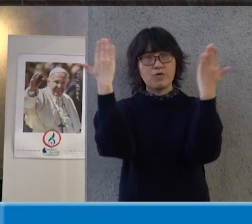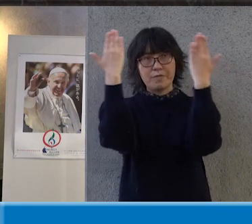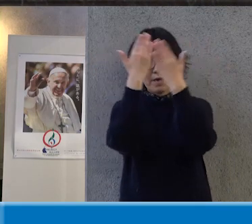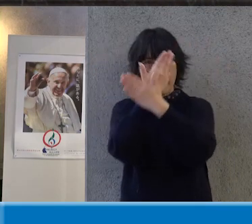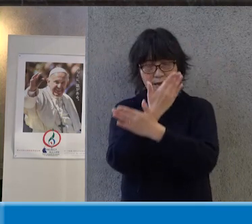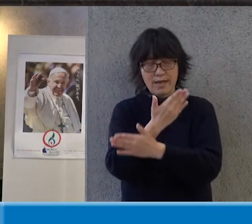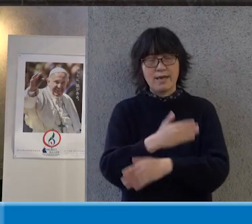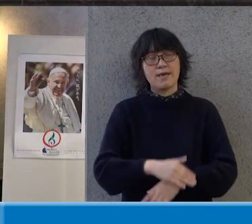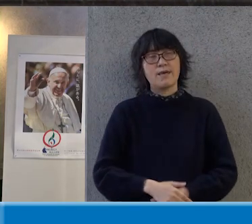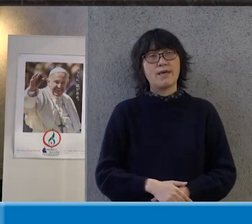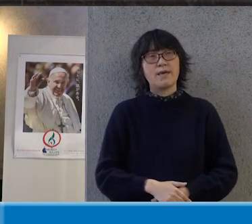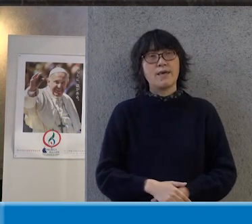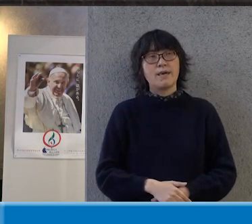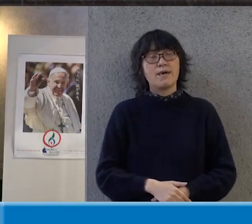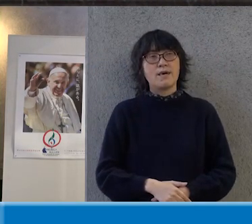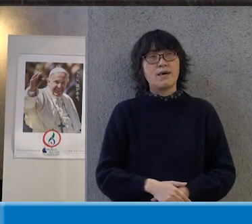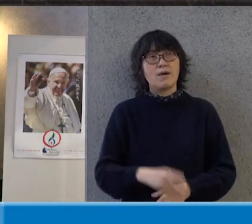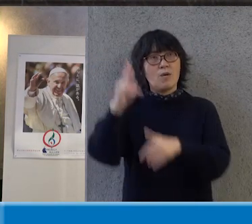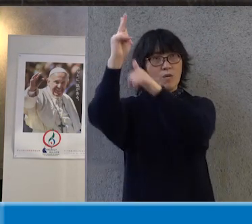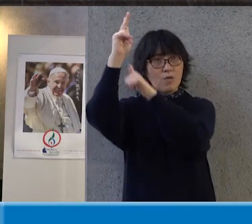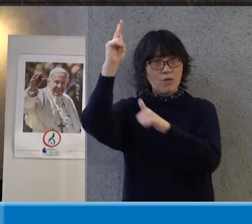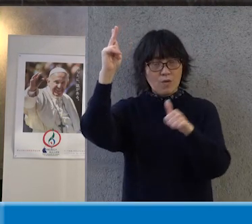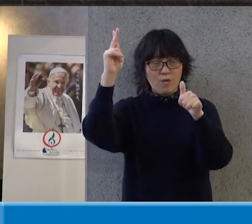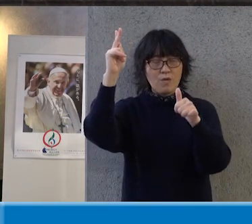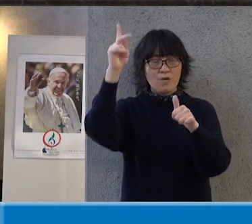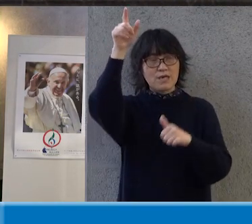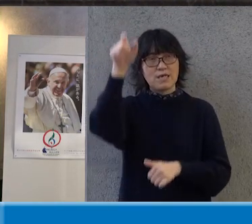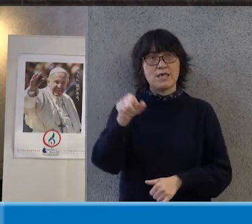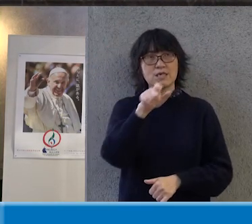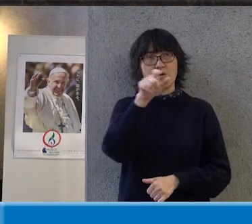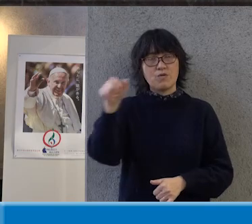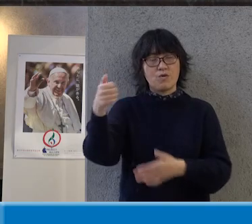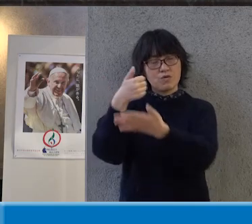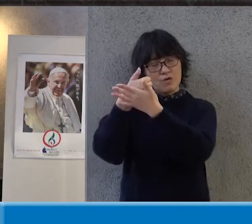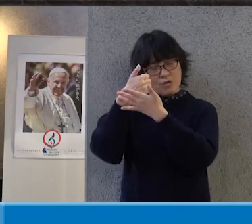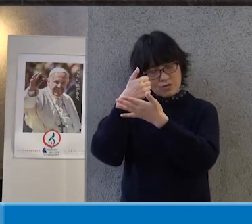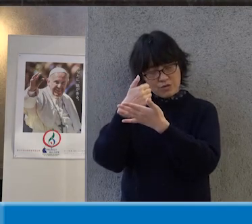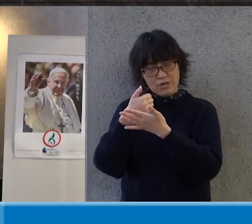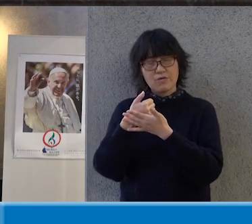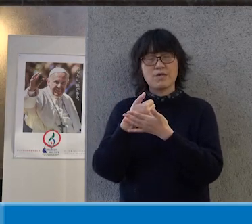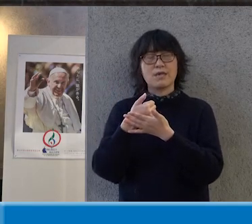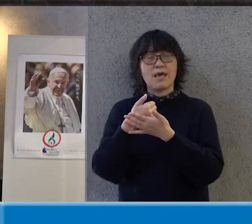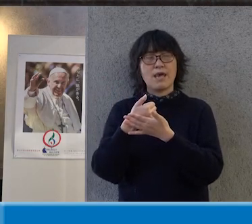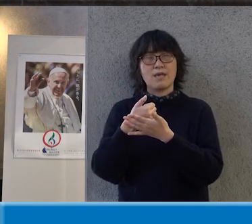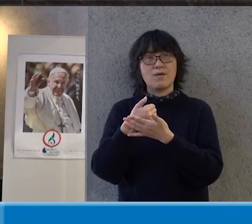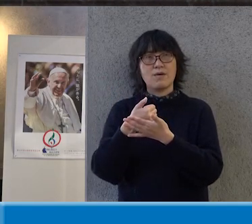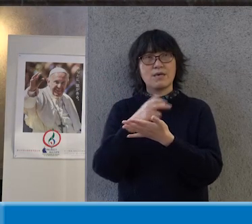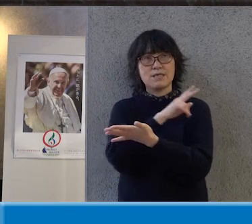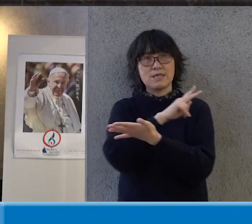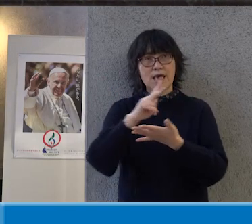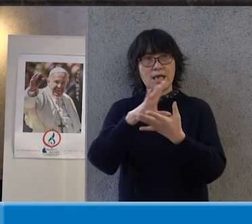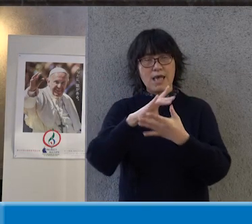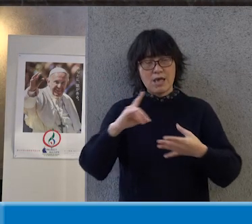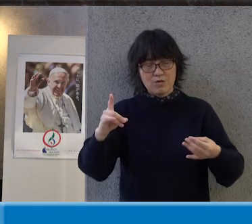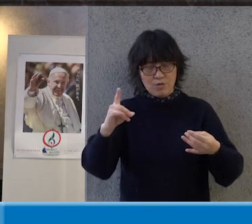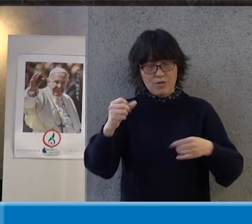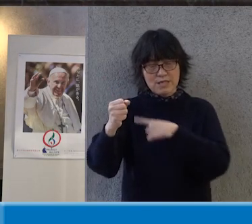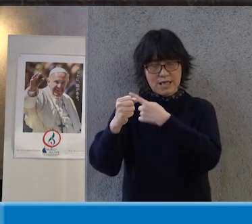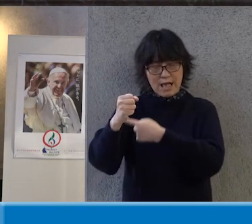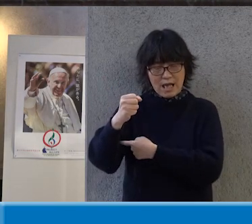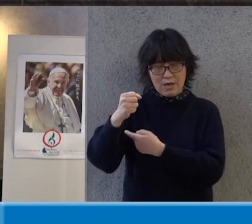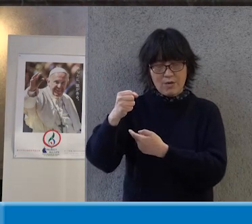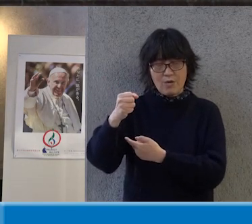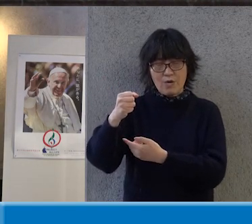し、御子キリストの協力によって聖霊の力を注い